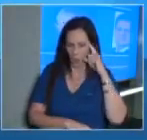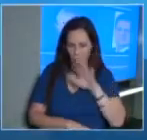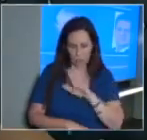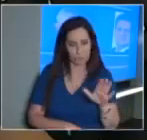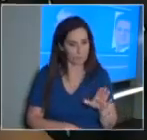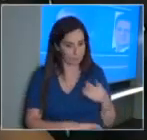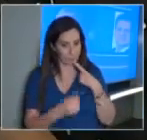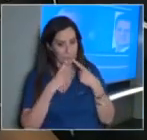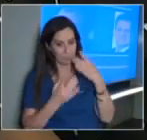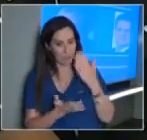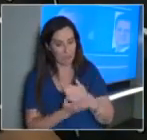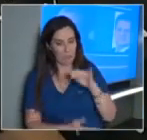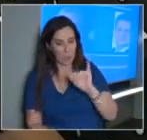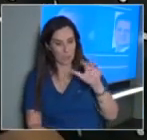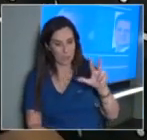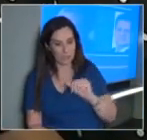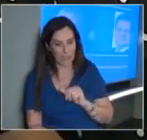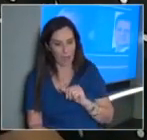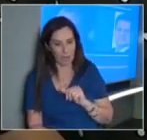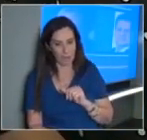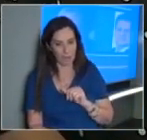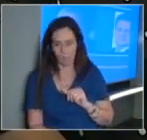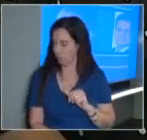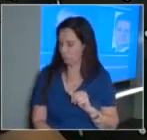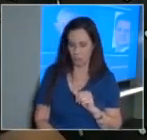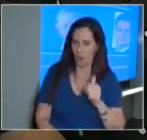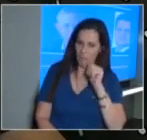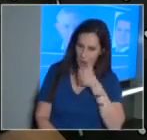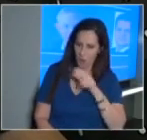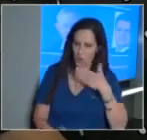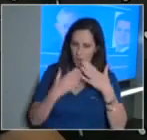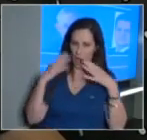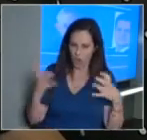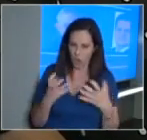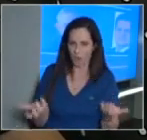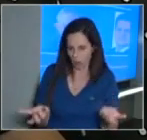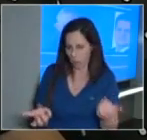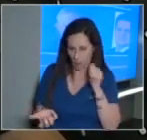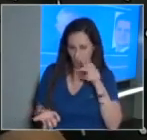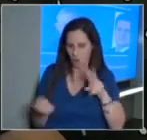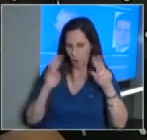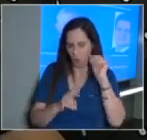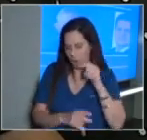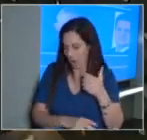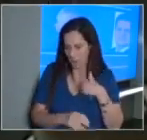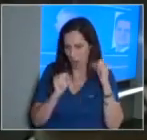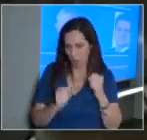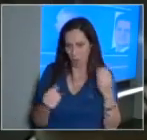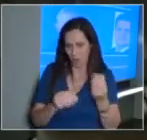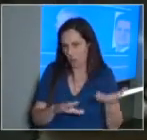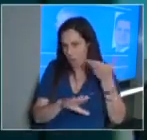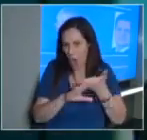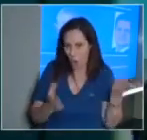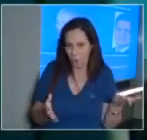מזה. דיברת איתם ב-24 שעות האחרונות? לא, מחר תהיה ישיבת סיעה של כחול לבן, אני מניח שדברים